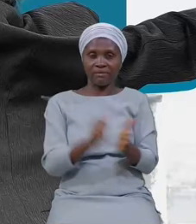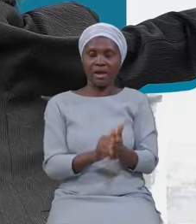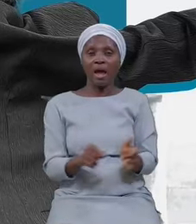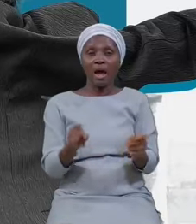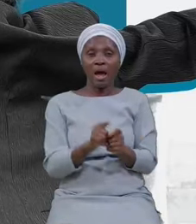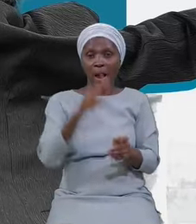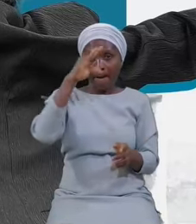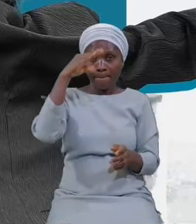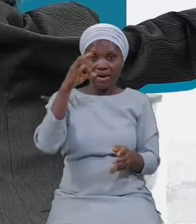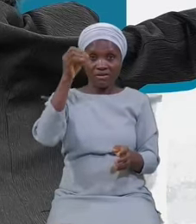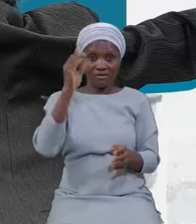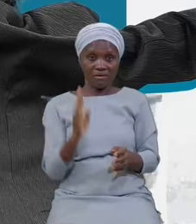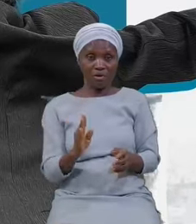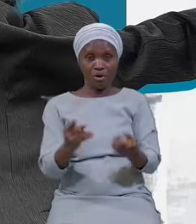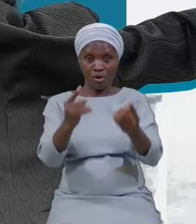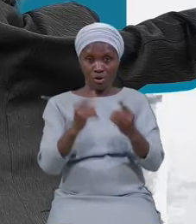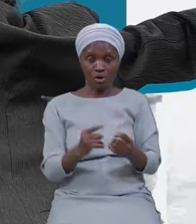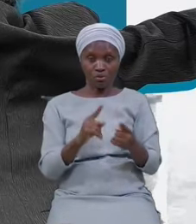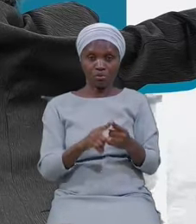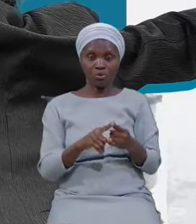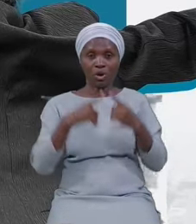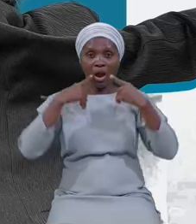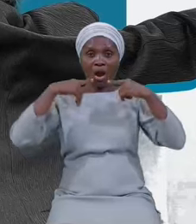de puissance, tu recevras ton miracle.